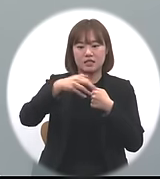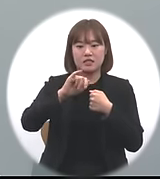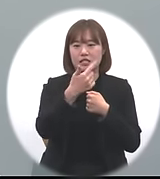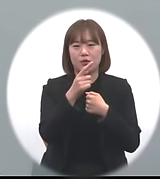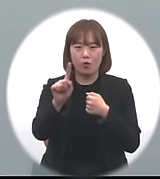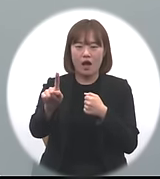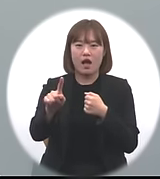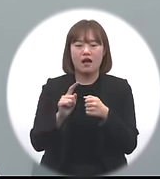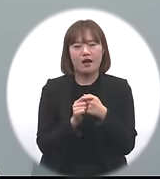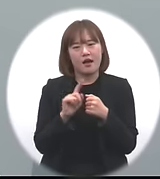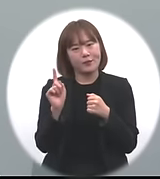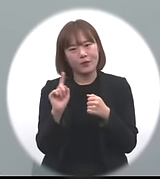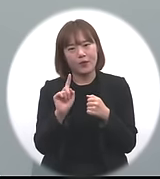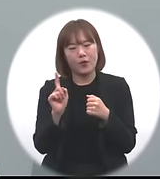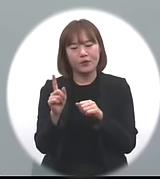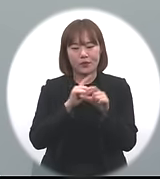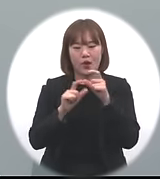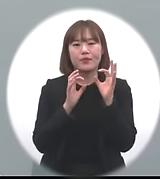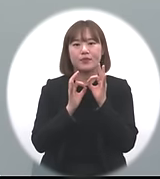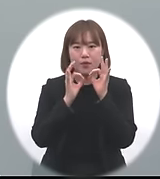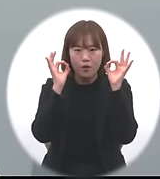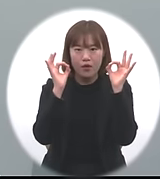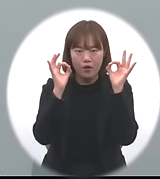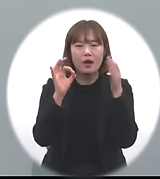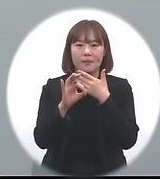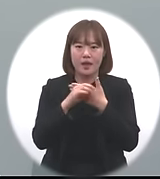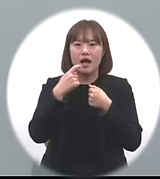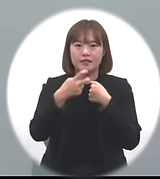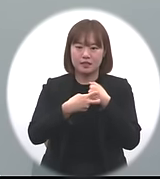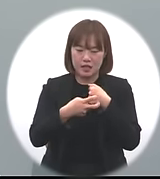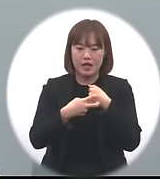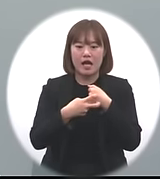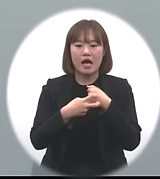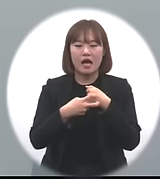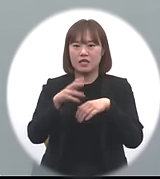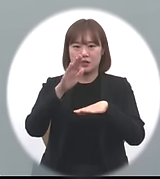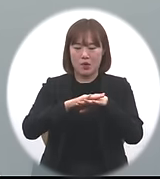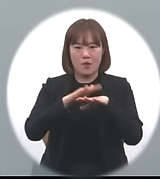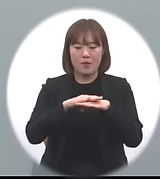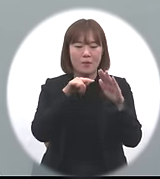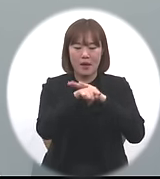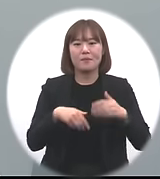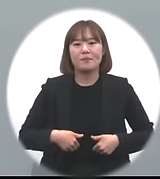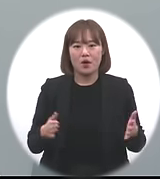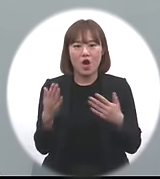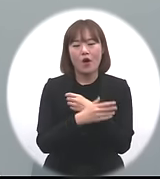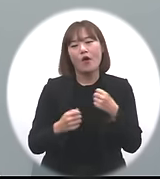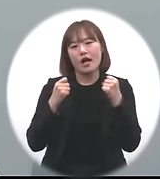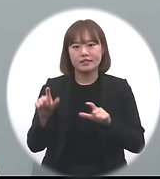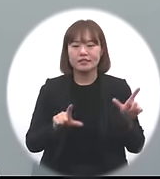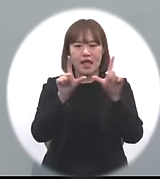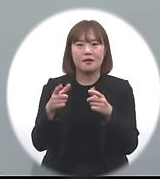곳이 썩 유쾌한 곳은 아닌데 우리가 조금만 더 노력하면 치과의사의 손을 거치지 않고 조금 더 건강하게 살수